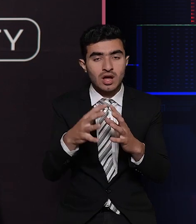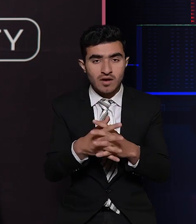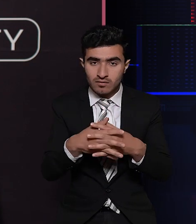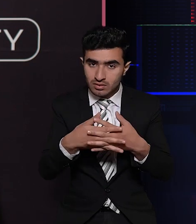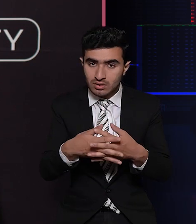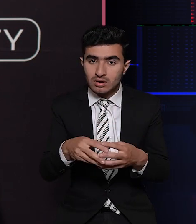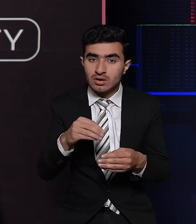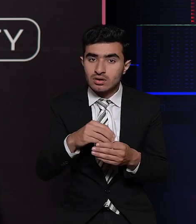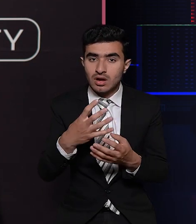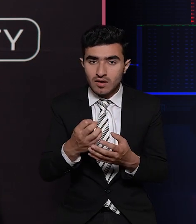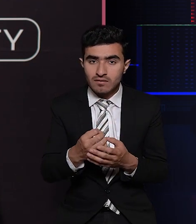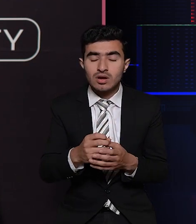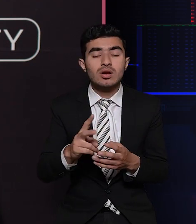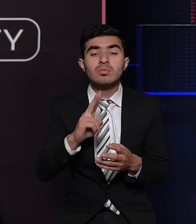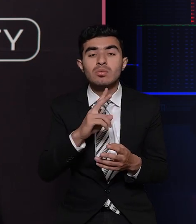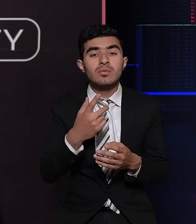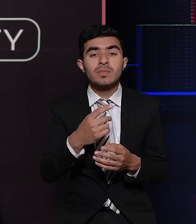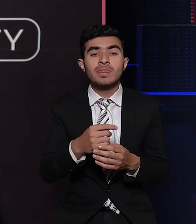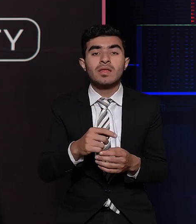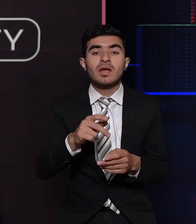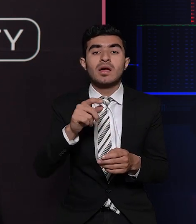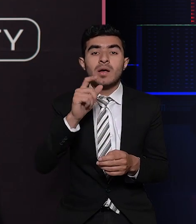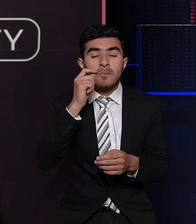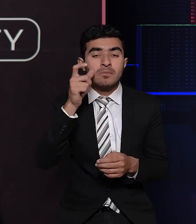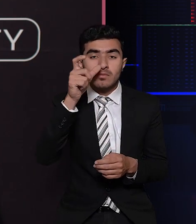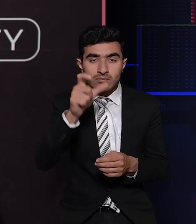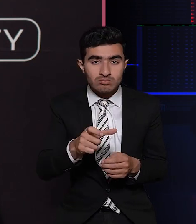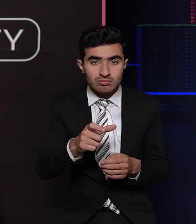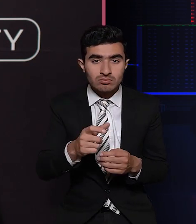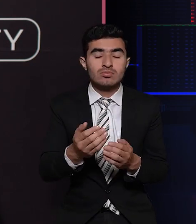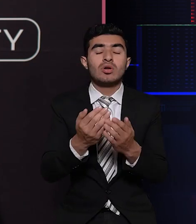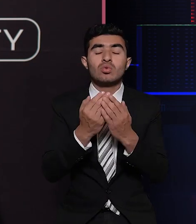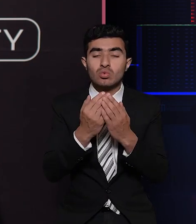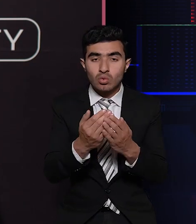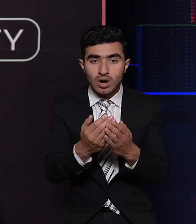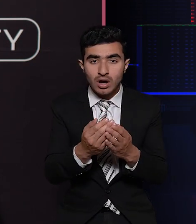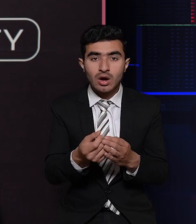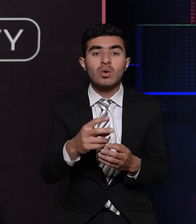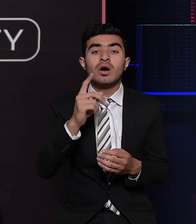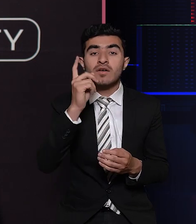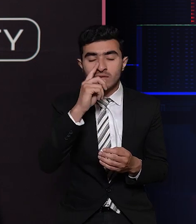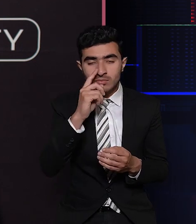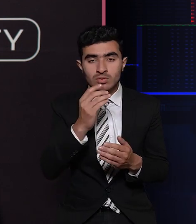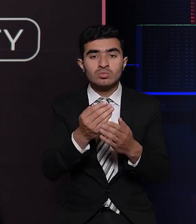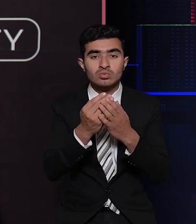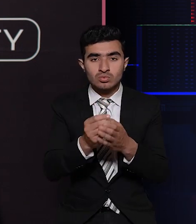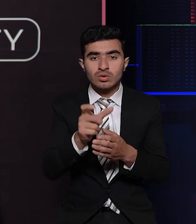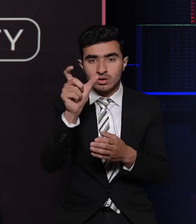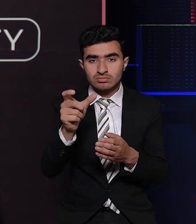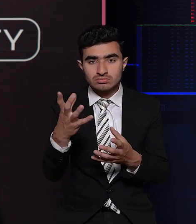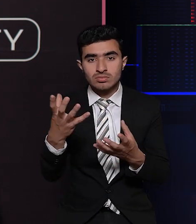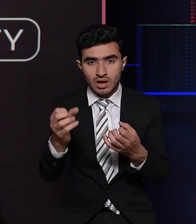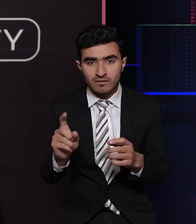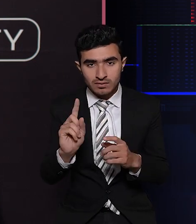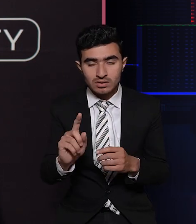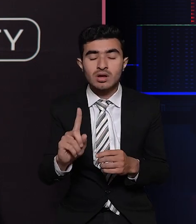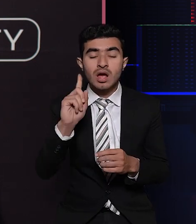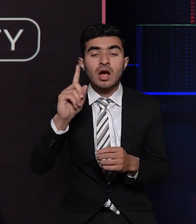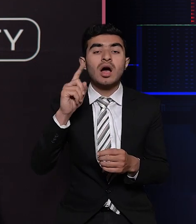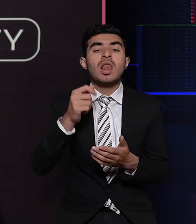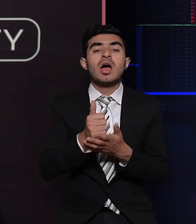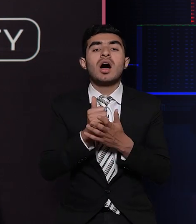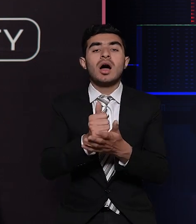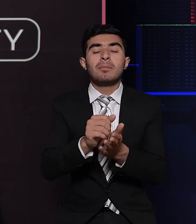کہ وہ مرد جو ذکر کرتے ہیں اور وہ عورتیں جو ذکر کرتی ہیں، ان کے لیے